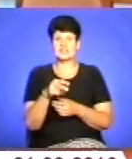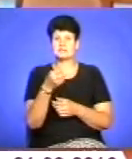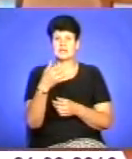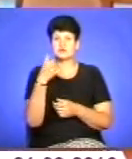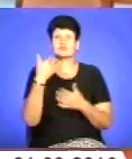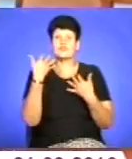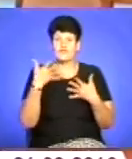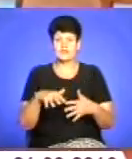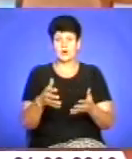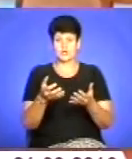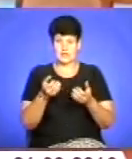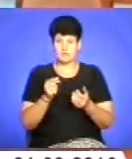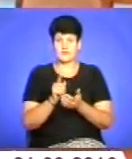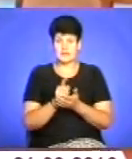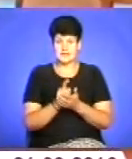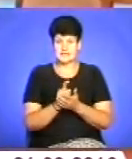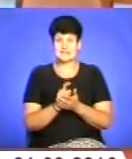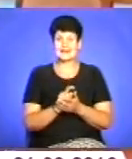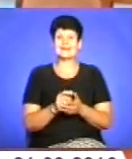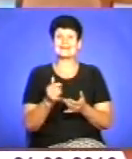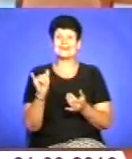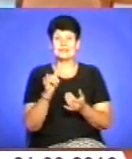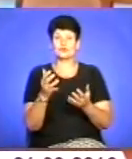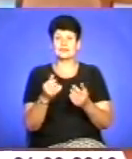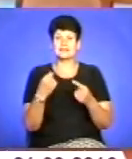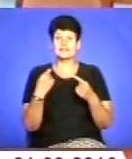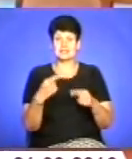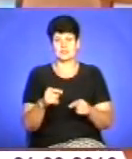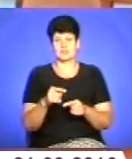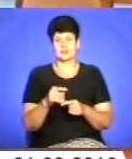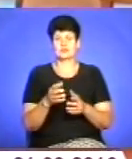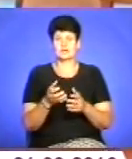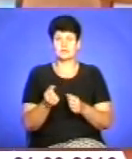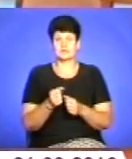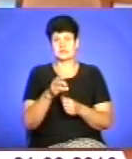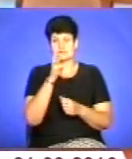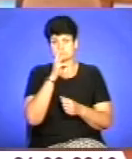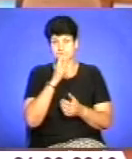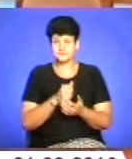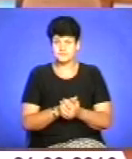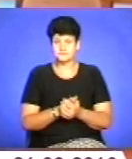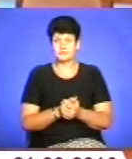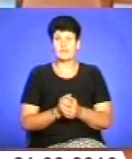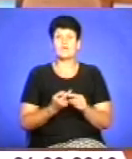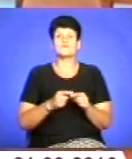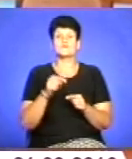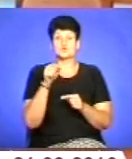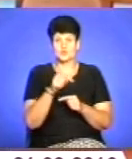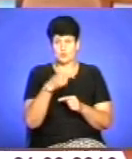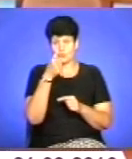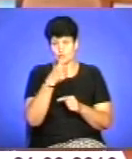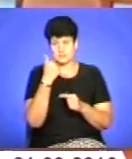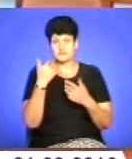отримували пенсію, але поряд з тим отримували інші доходи, ще були на роботі, отримували заробітну плату. І в цьому році вони